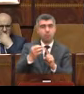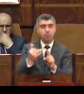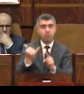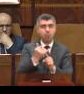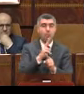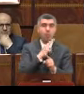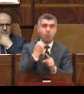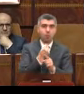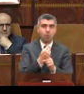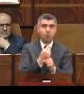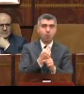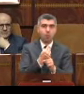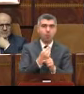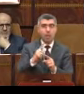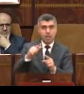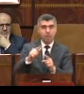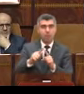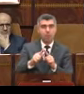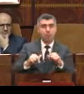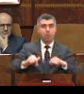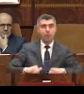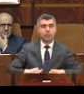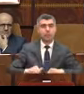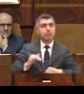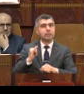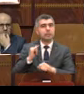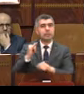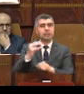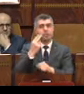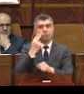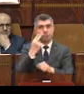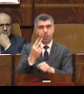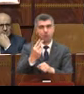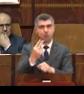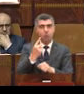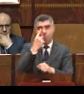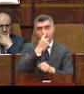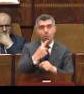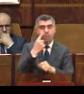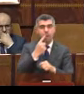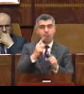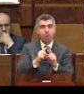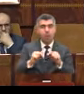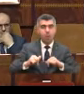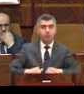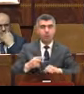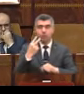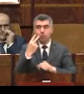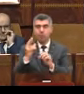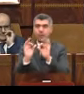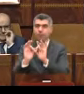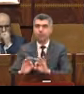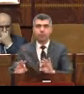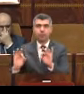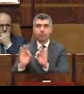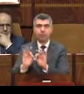الحكومة، كاين بعض الوجوه في الوزراء كنشوفوهم دائما، وبعض الوجوه ما كنشوفوهاش، وبالتالي غير